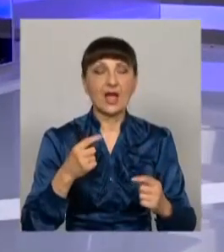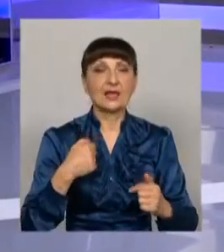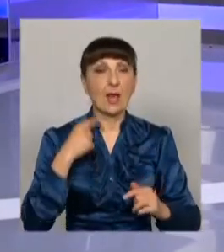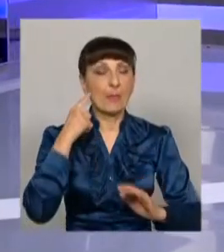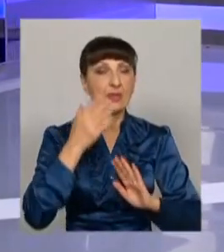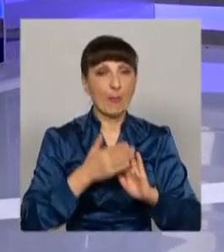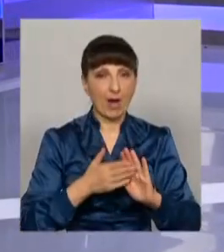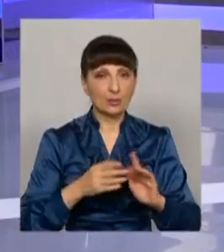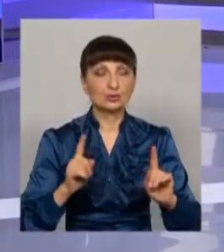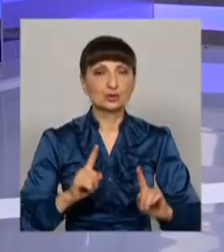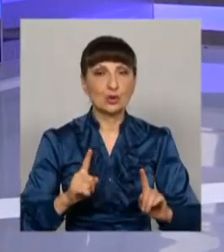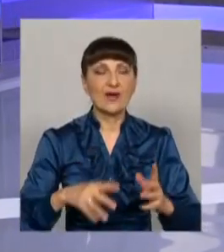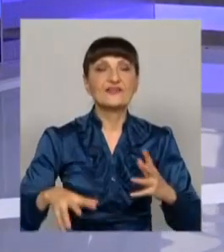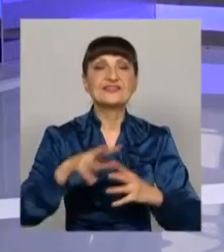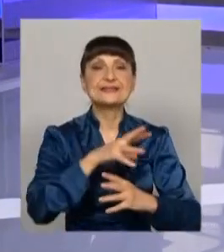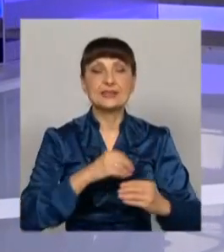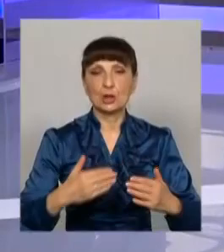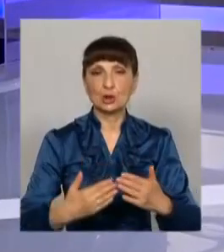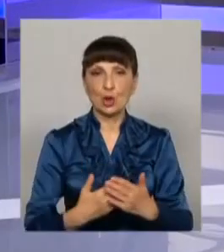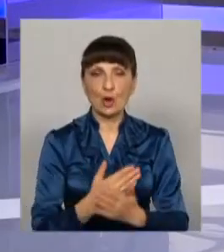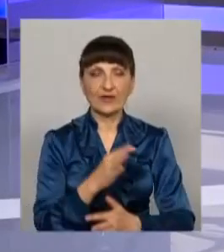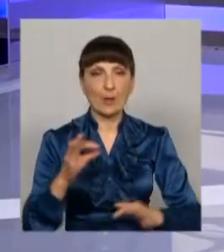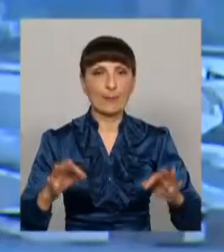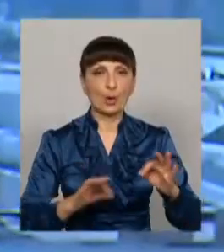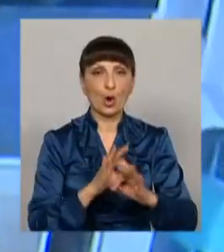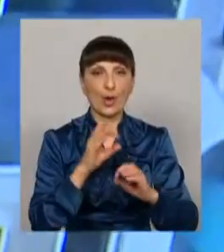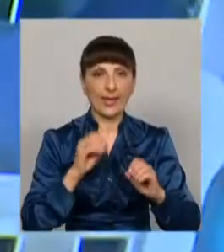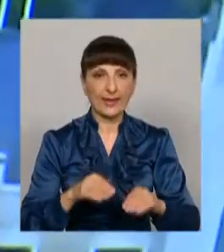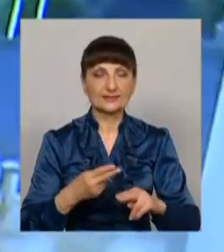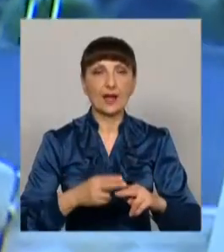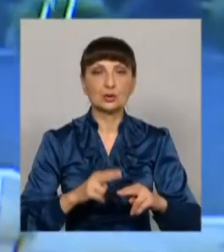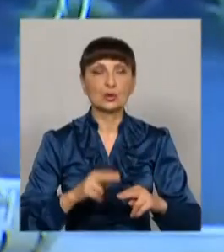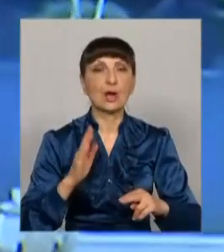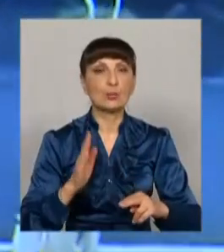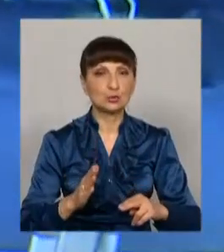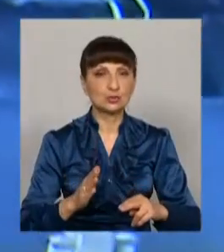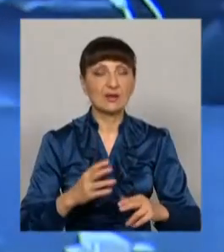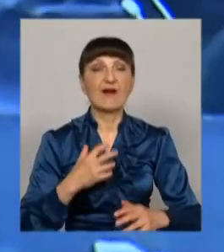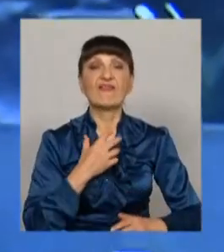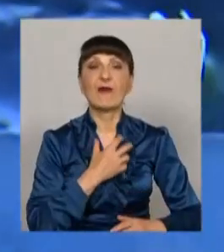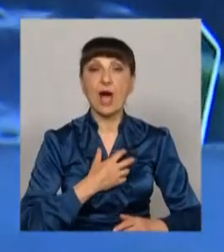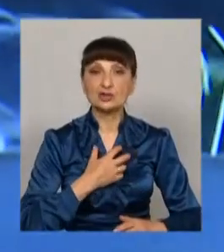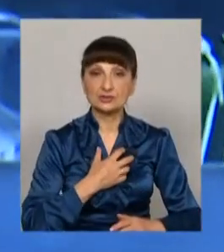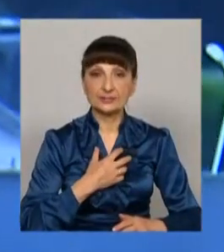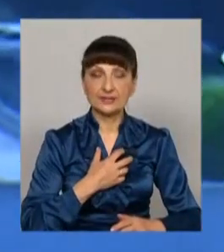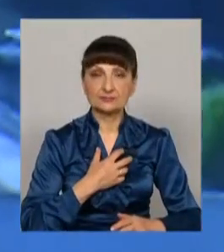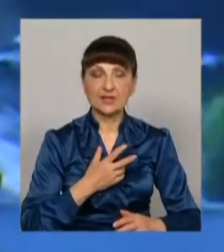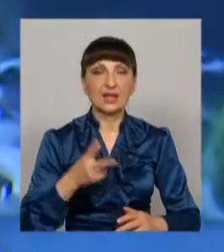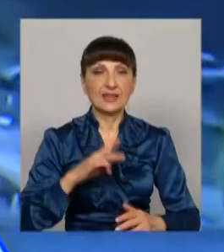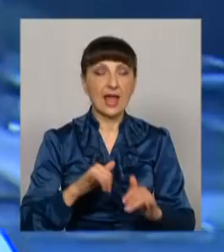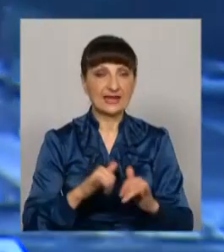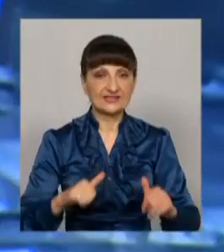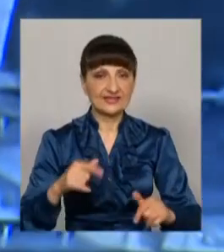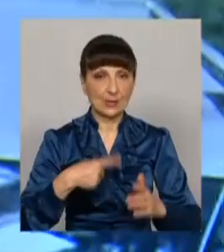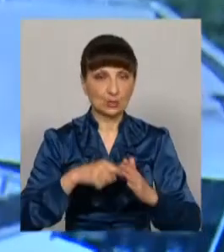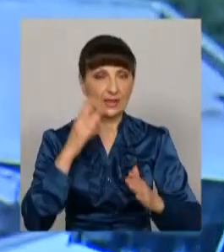что все новые проекты, которые будут важными для развития города,